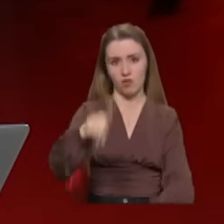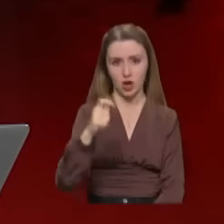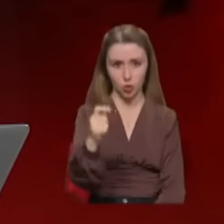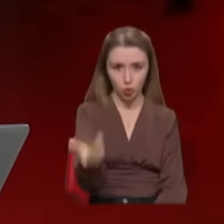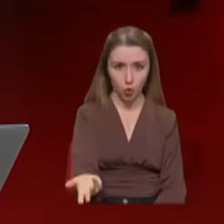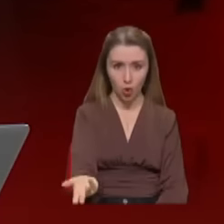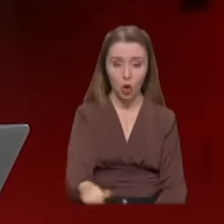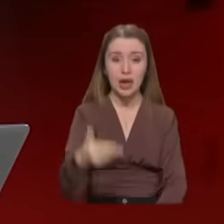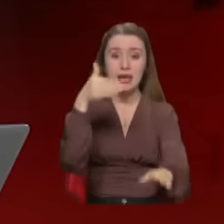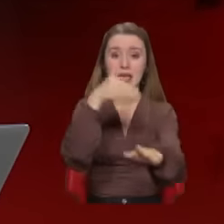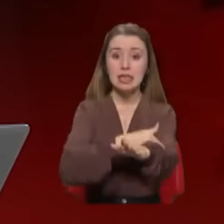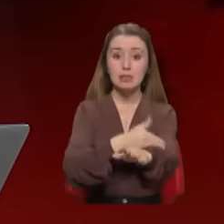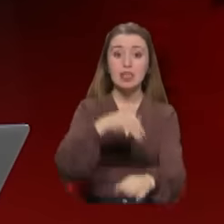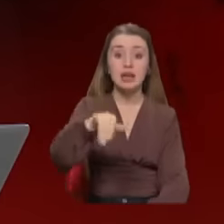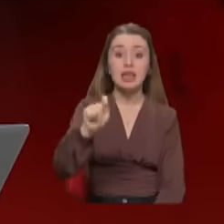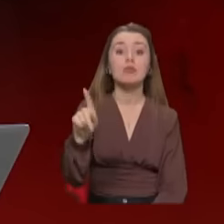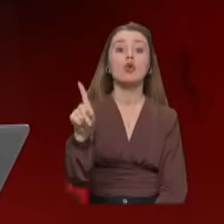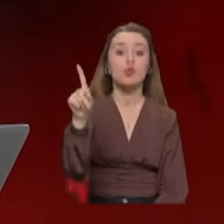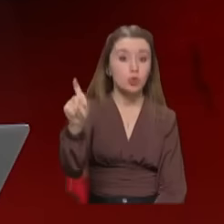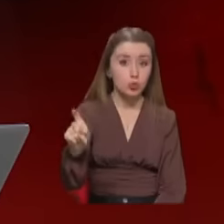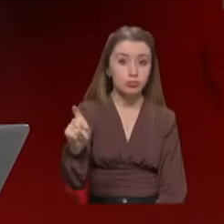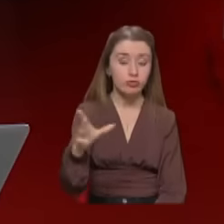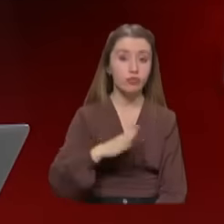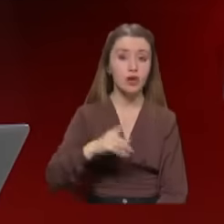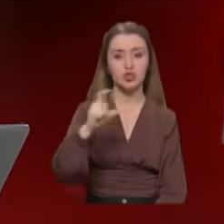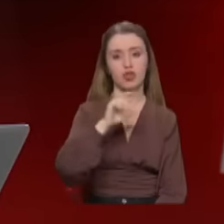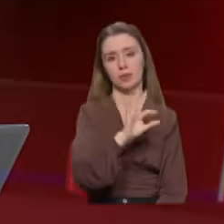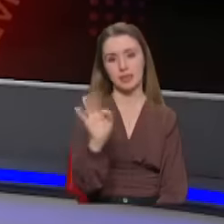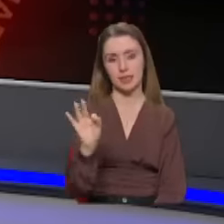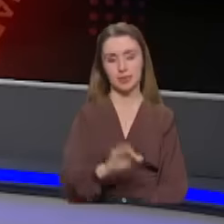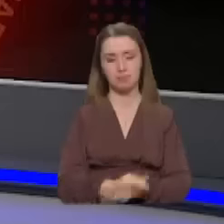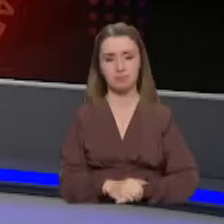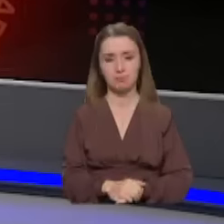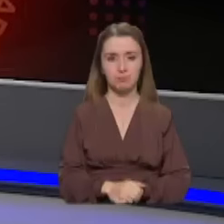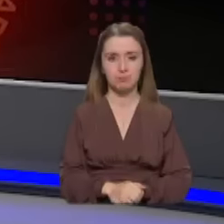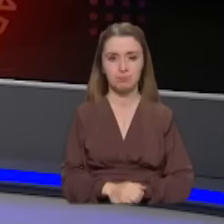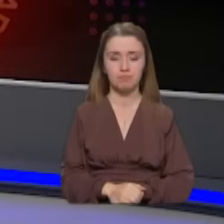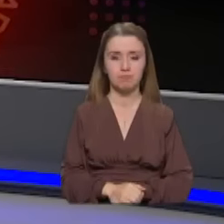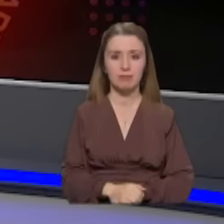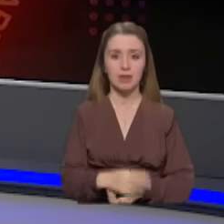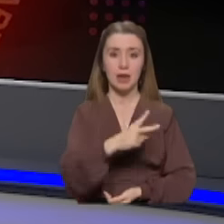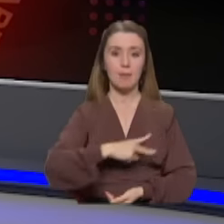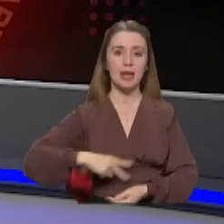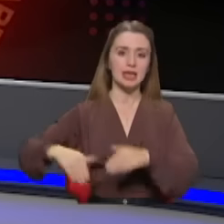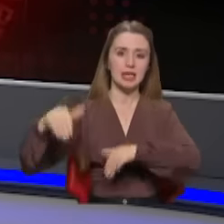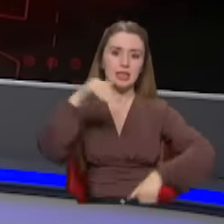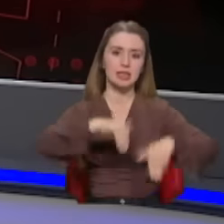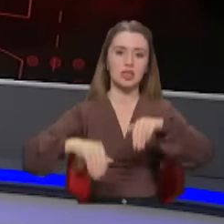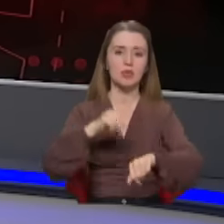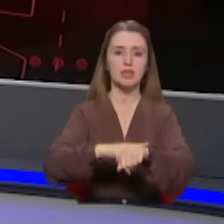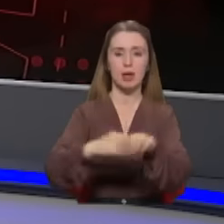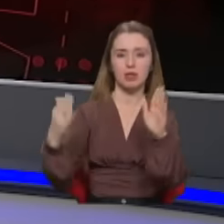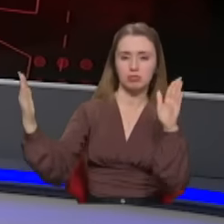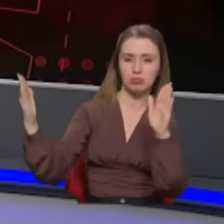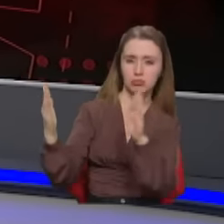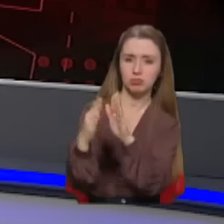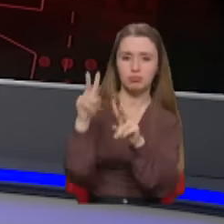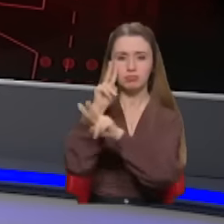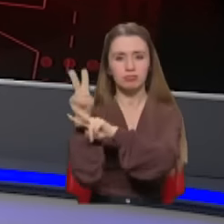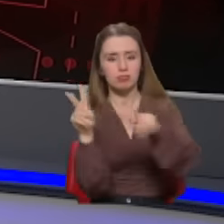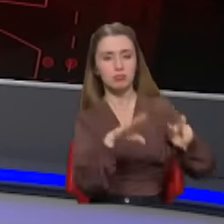ödüyor. Hizmeti hak etmiyorum sorusu cevapsız. Efendim, yerel seçimlere sayılı günler kala gözlerin